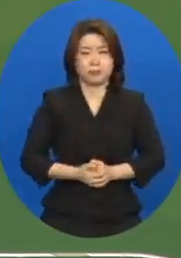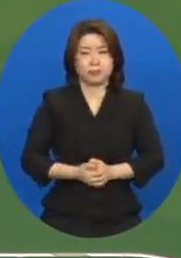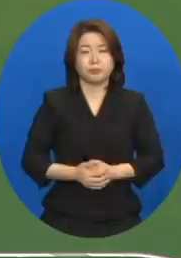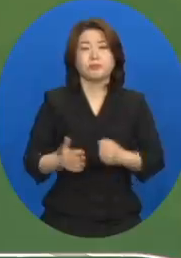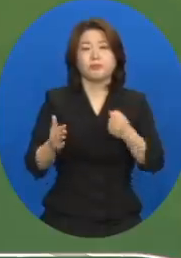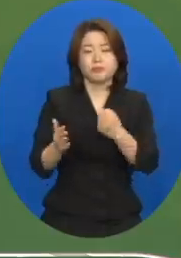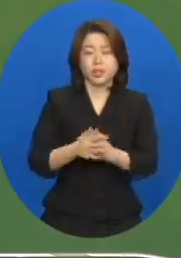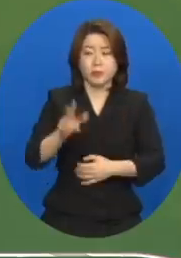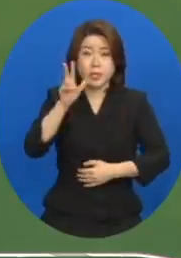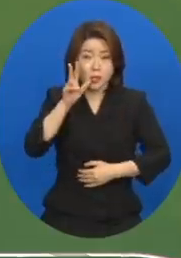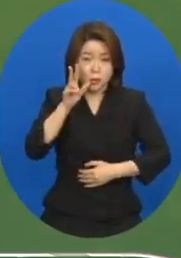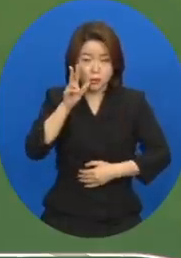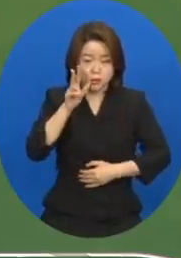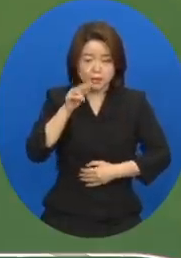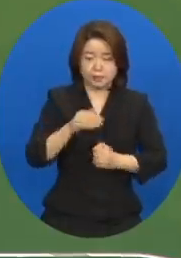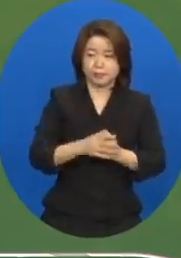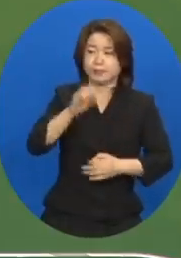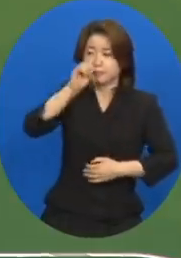아무 말을 하지 말라.